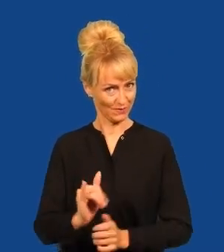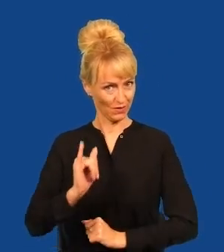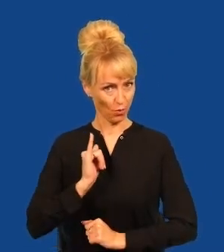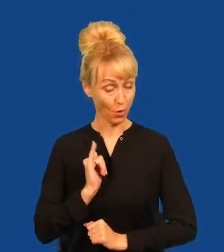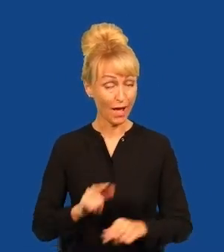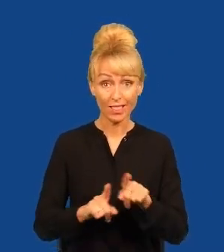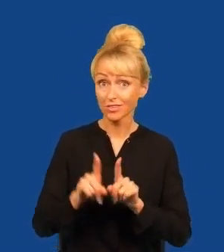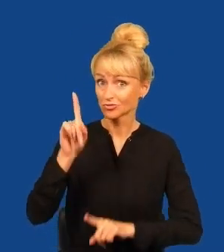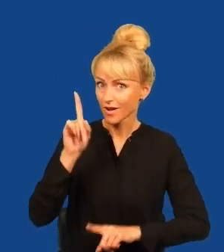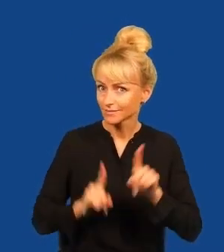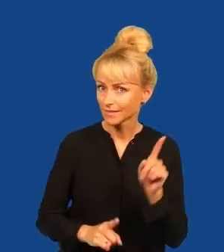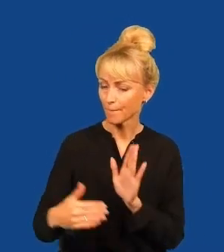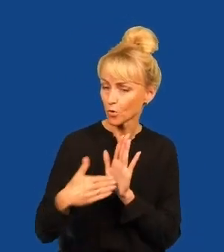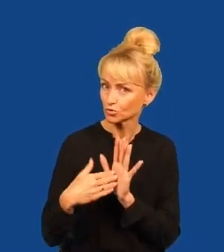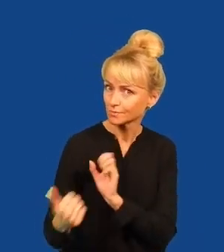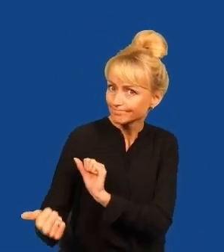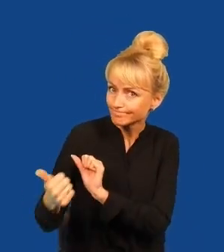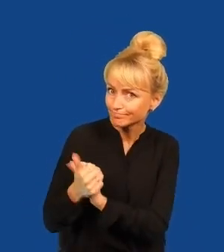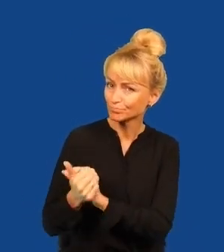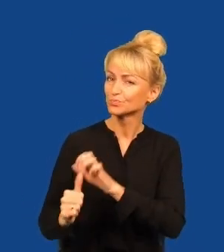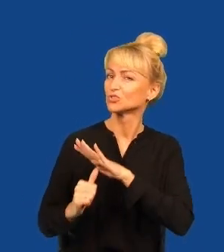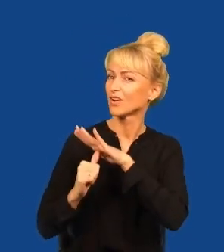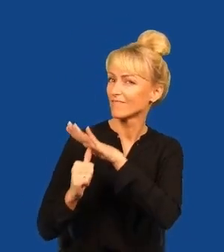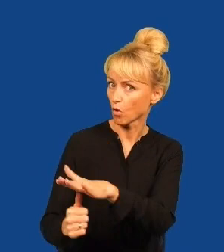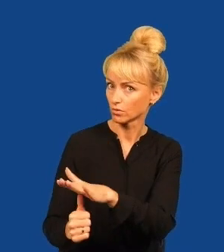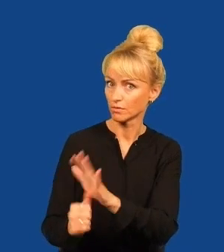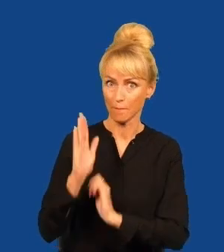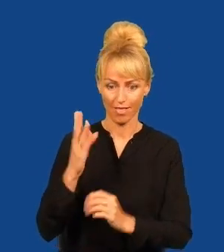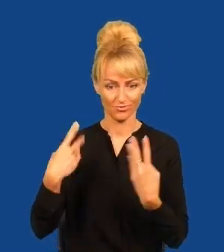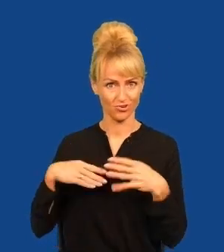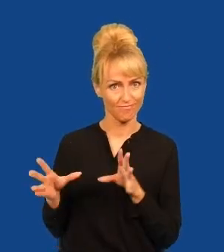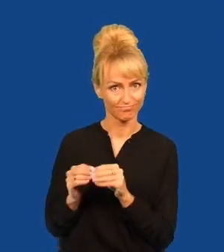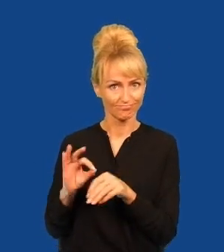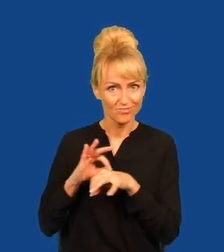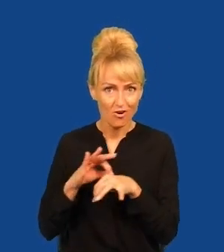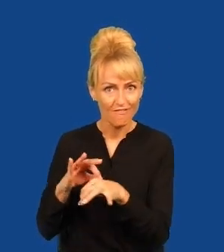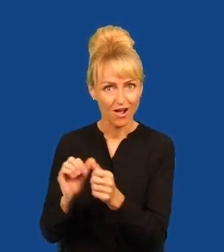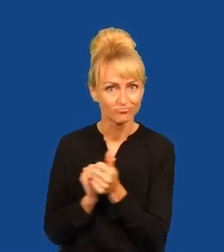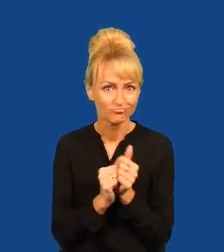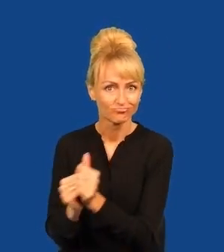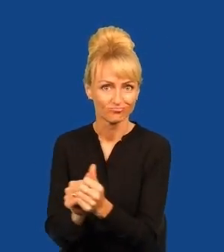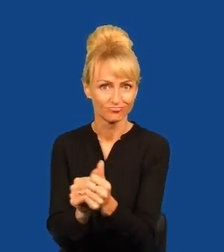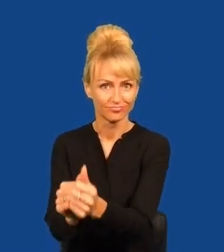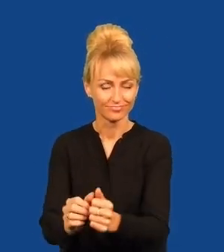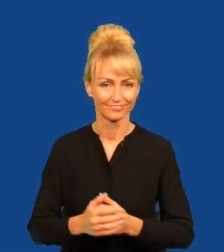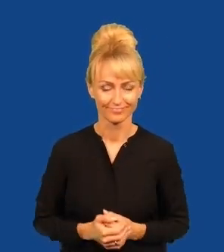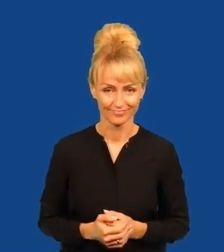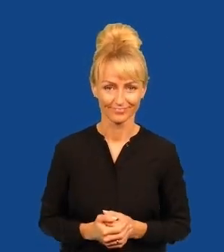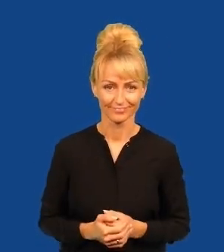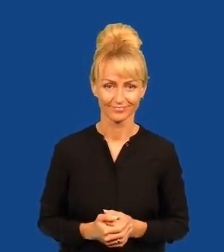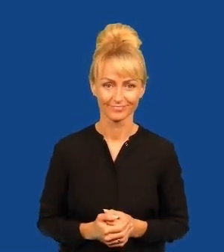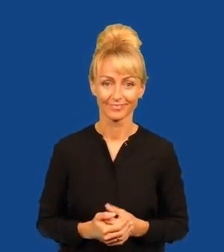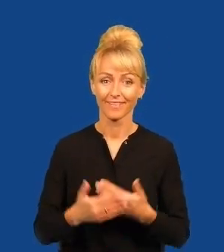nas poprowadzi, żebyśmy się nie zgubili. Moja prezentacja to właśnie takiego swego rodzaju przewodnik.